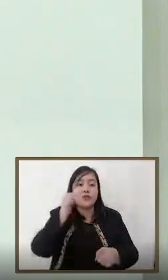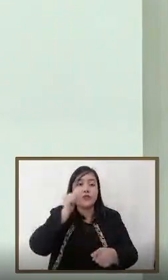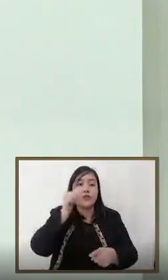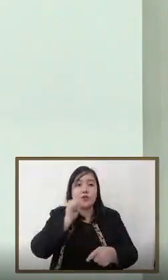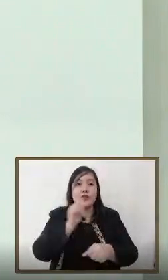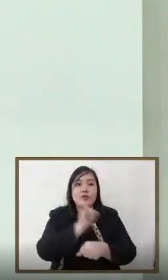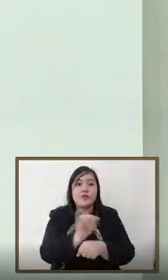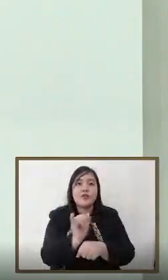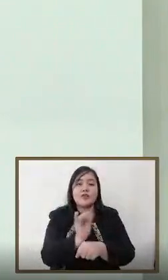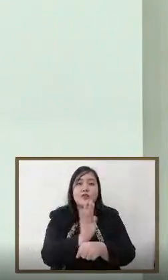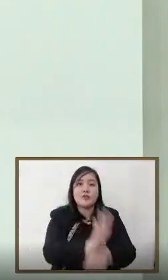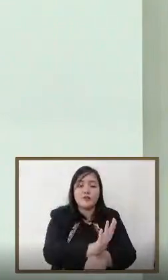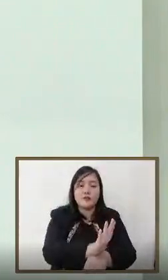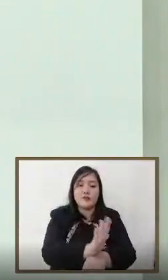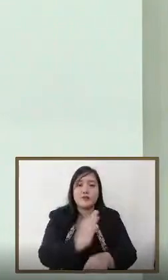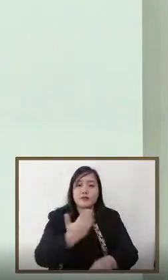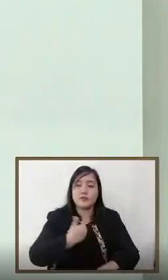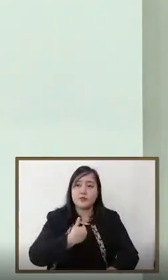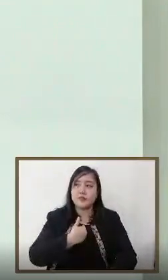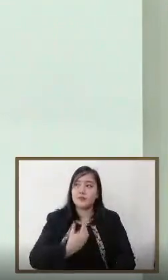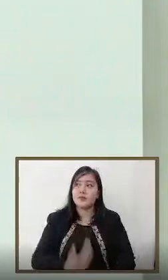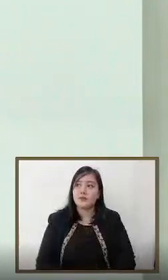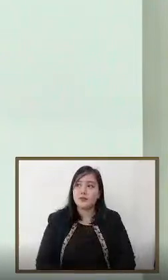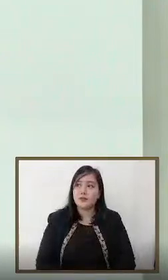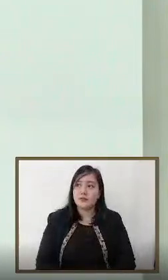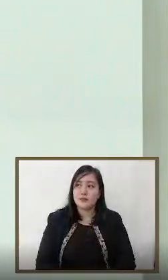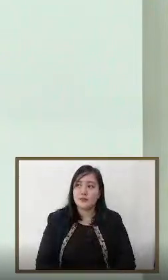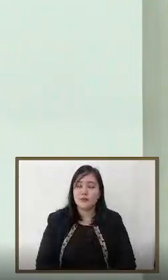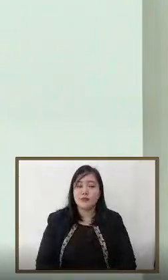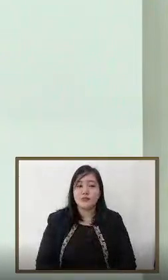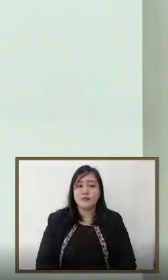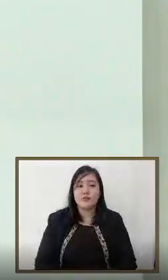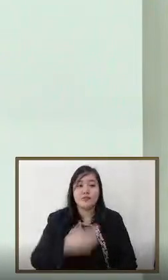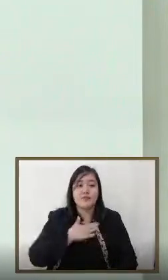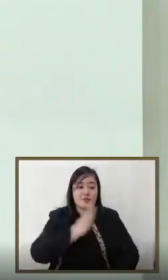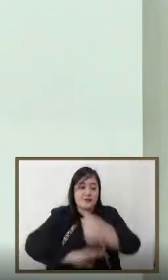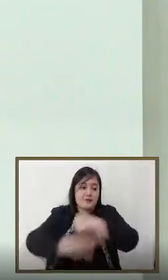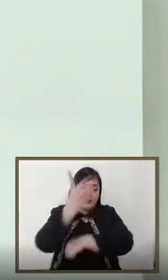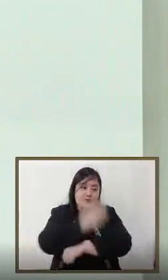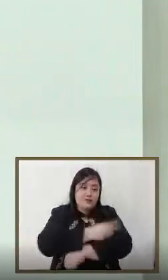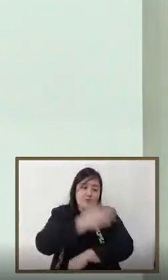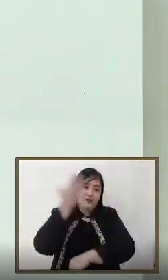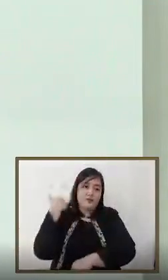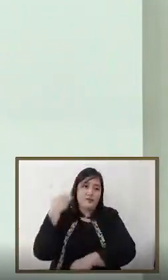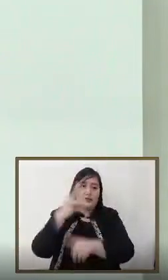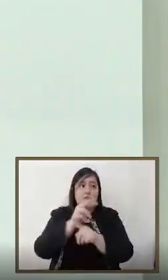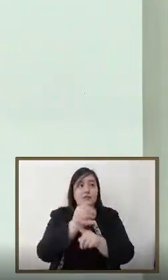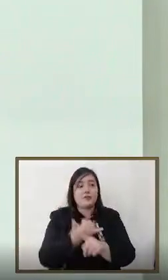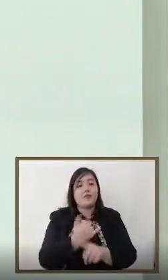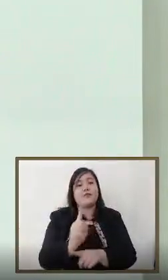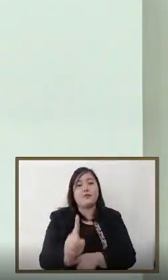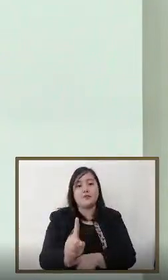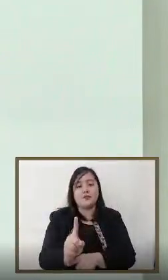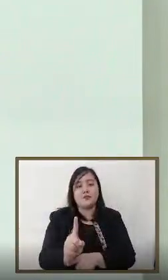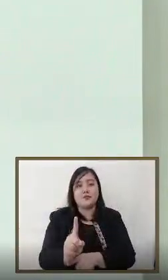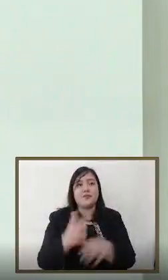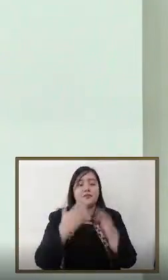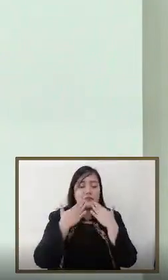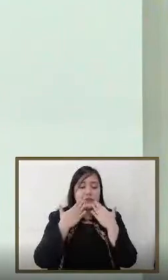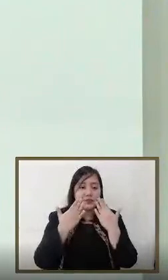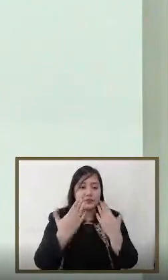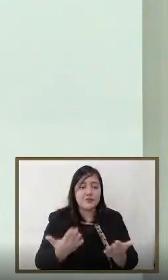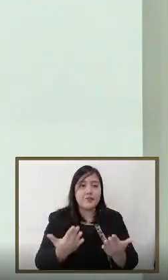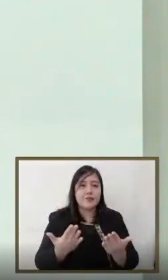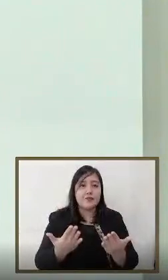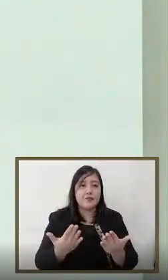akin si Pastor RJ nung birthday ko po kasi nung May 1. Ayan, nagpapasalamat ako kasi isa sila sa mga taong naging